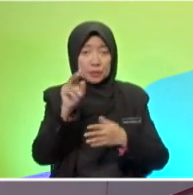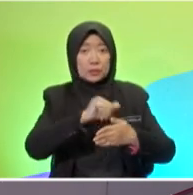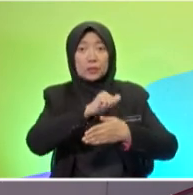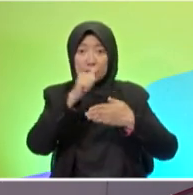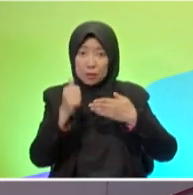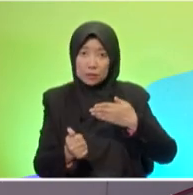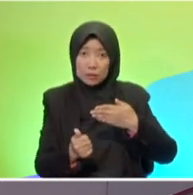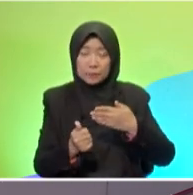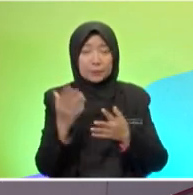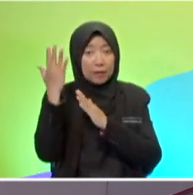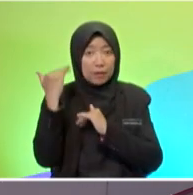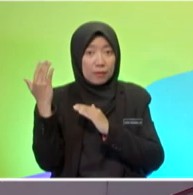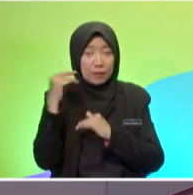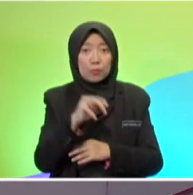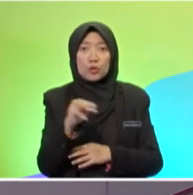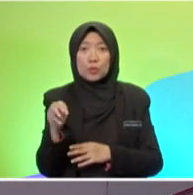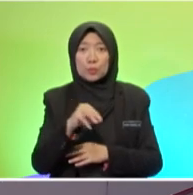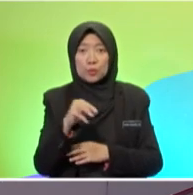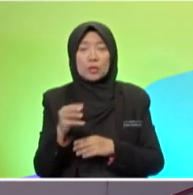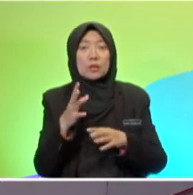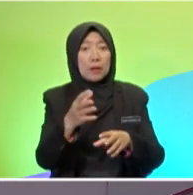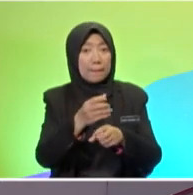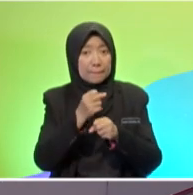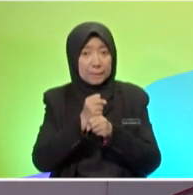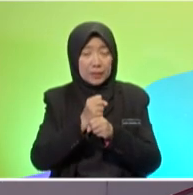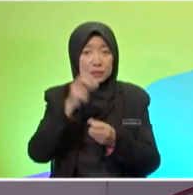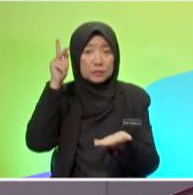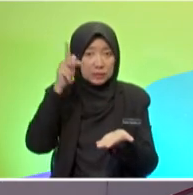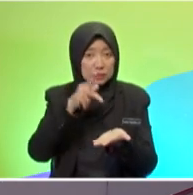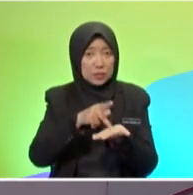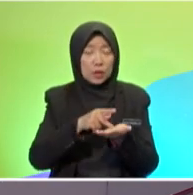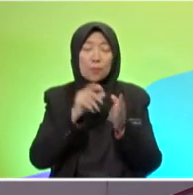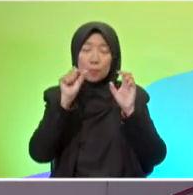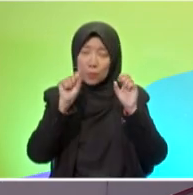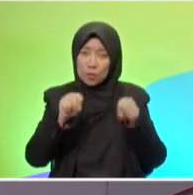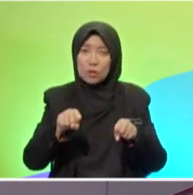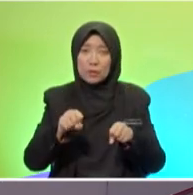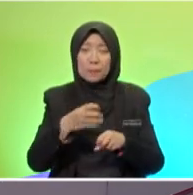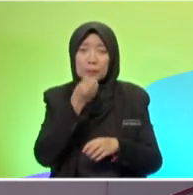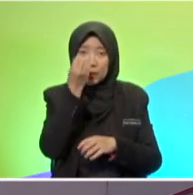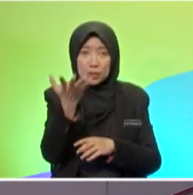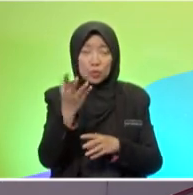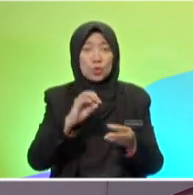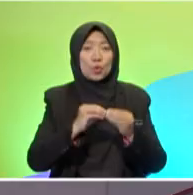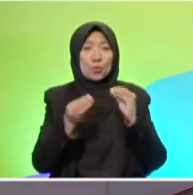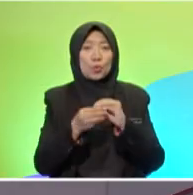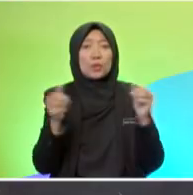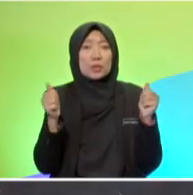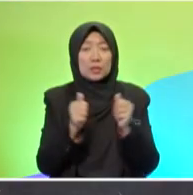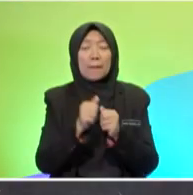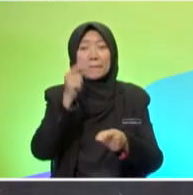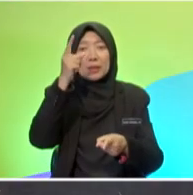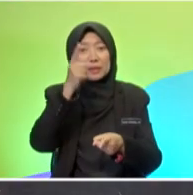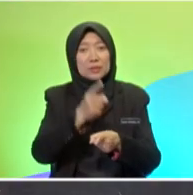harap murid-murid dan Mira dapat kenal dan boleh sebut nombor dengan betul.